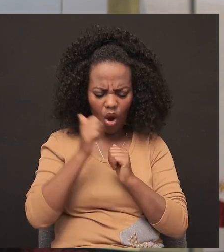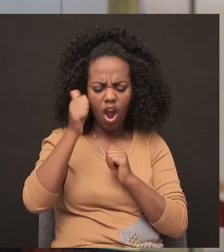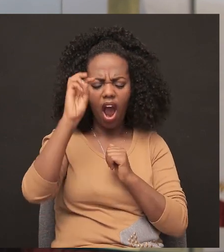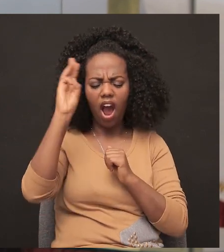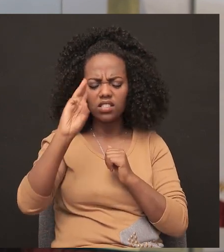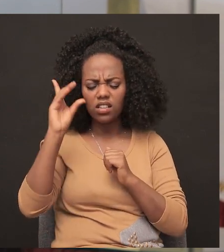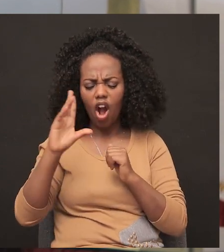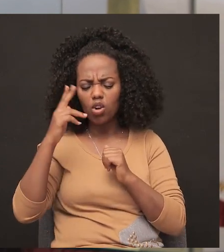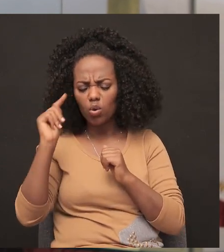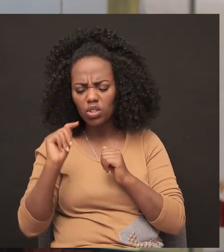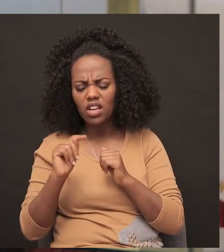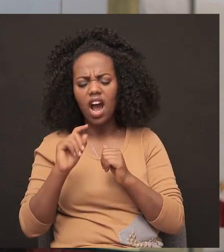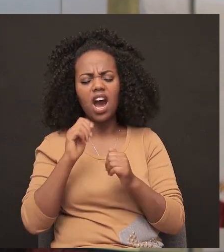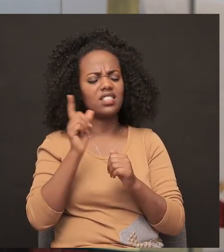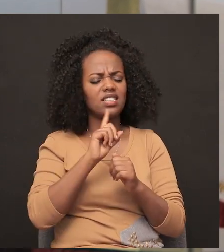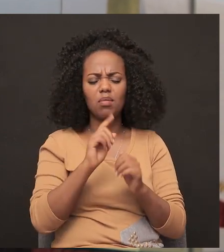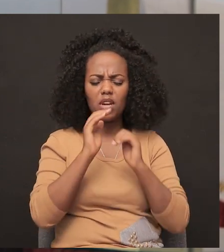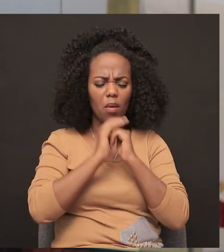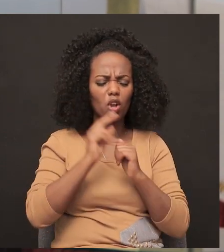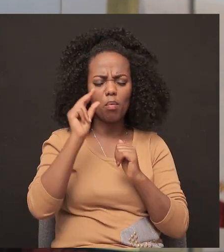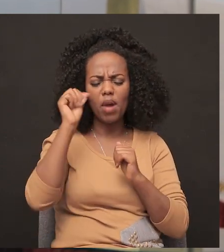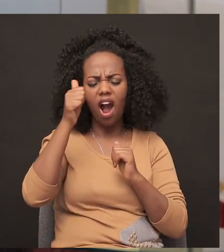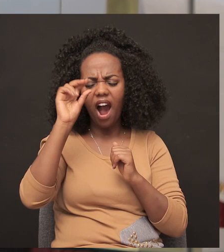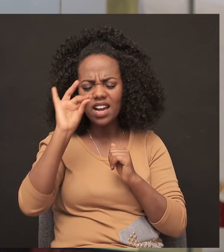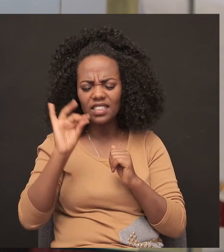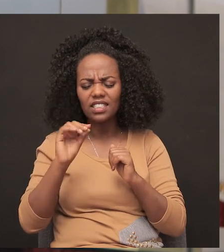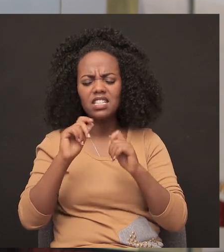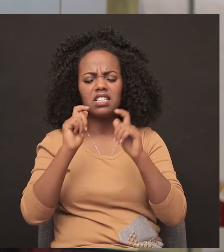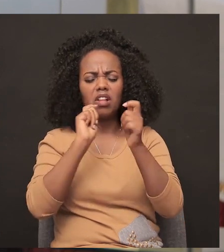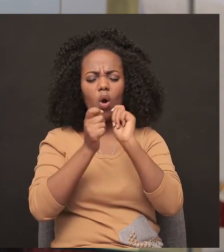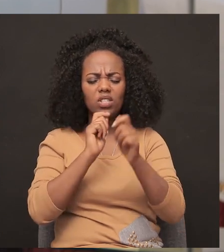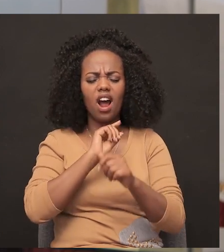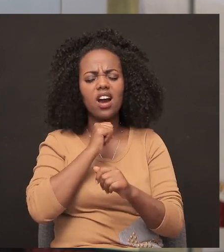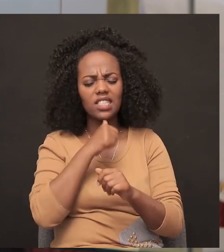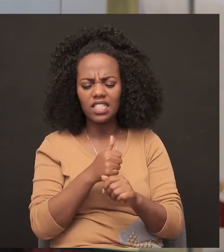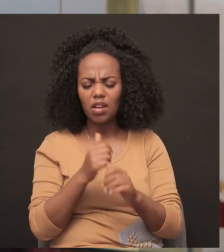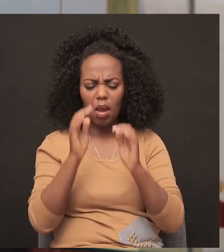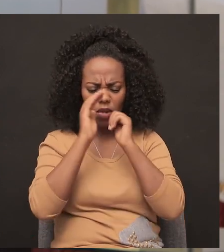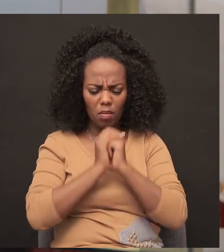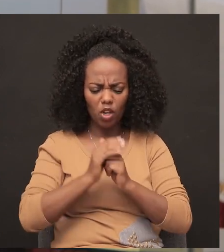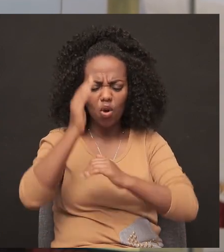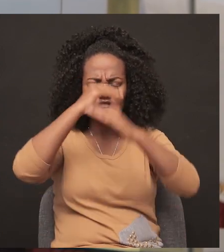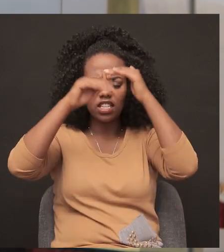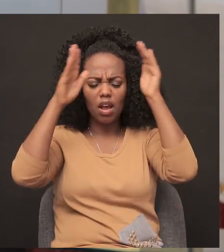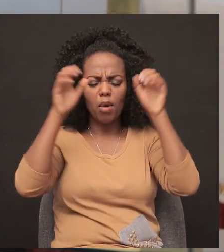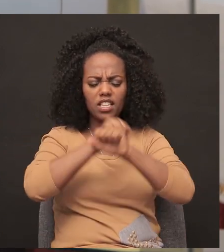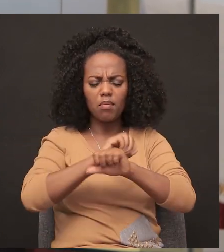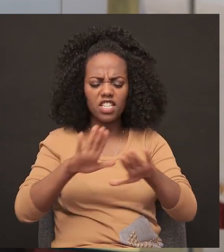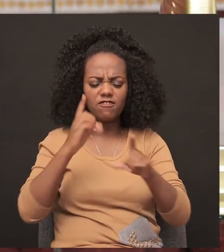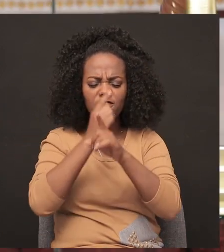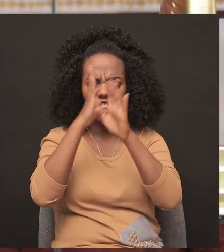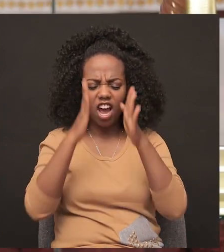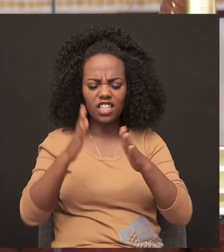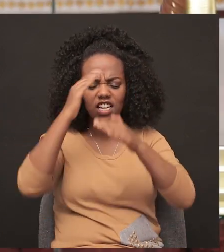አይደለም የምናመልከው የበዓል መናቢያትን አይደለም የምናመልከው የሰማይና የምድር ፈጣሪ ሰማይንና